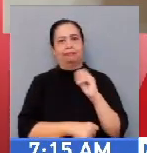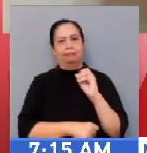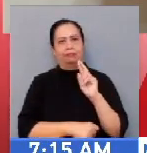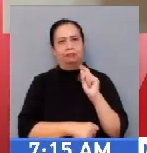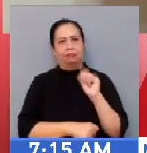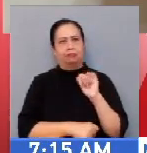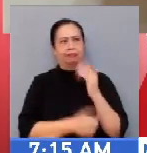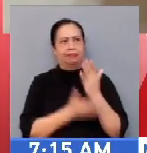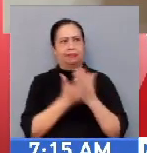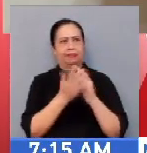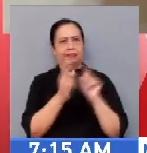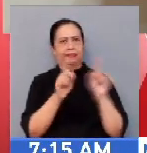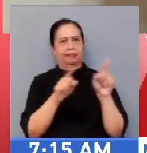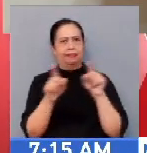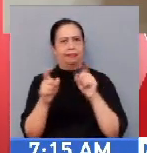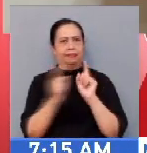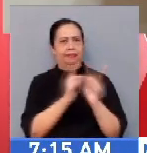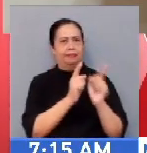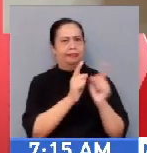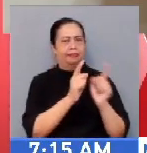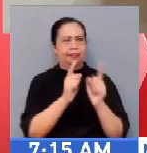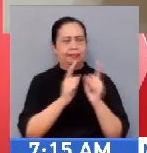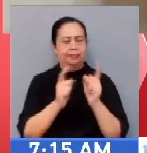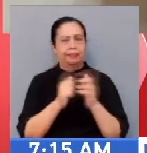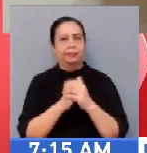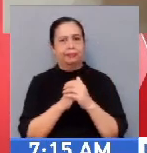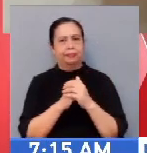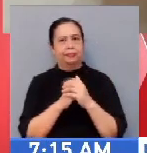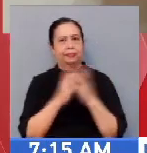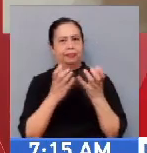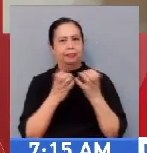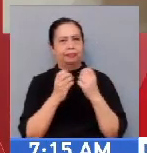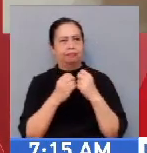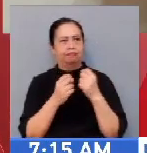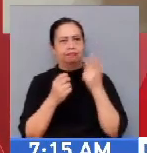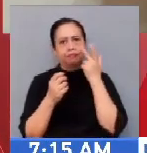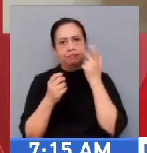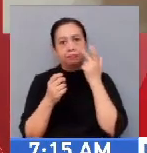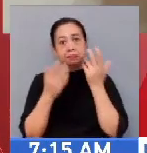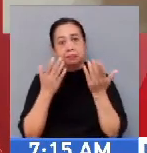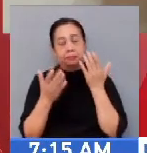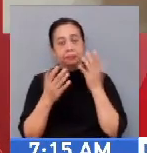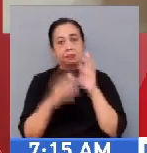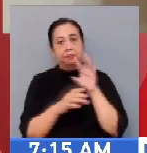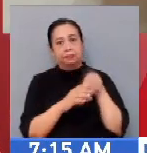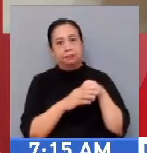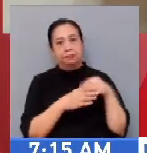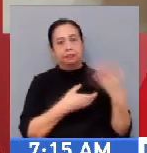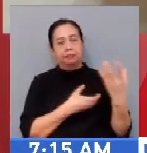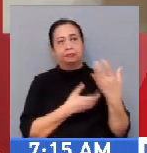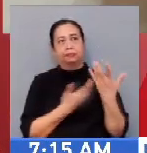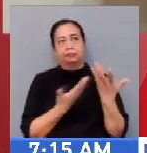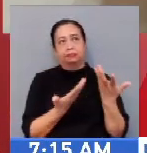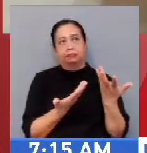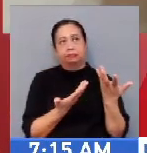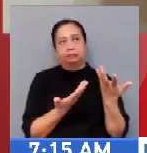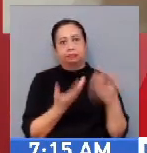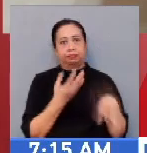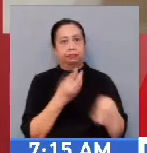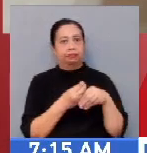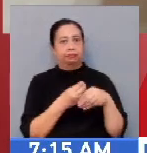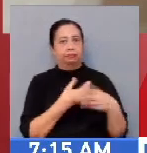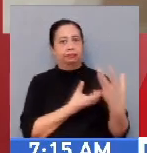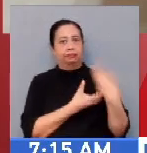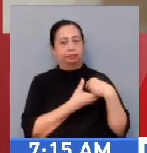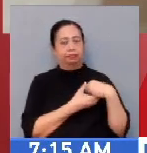mga kinakausap para mag-explore ng posibilidad na magdagdag sila, idagdag nila